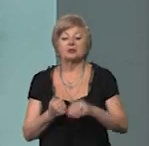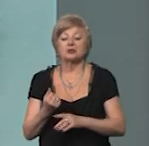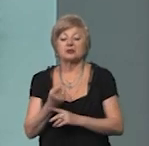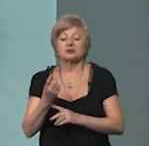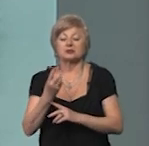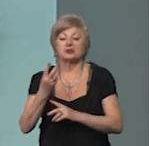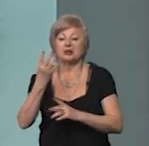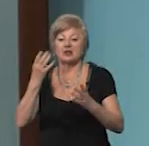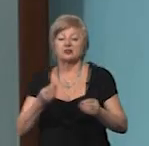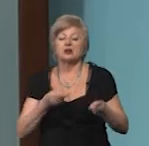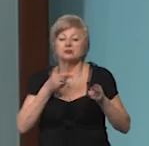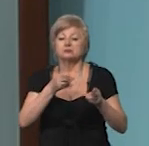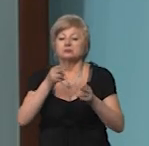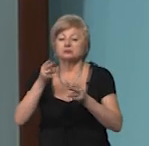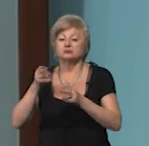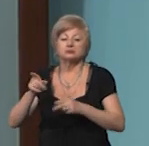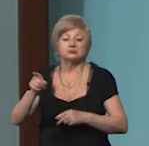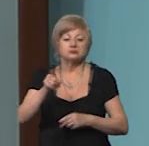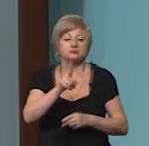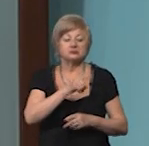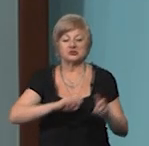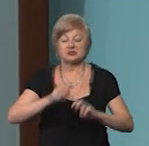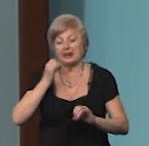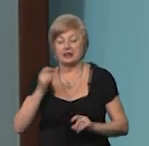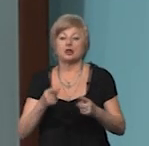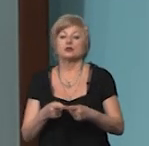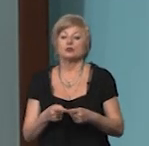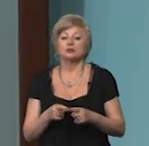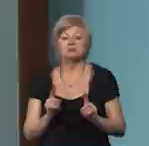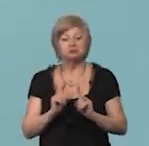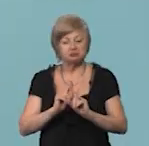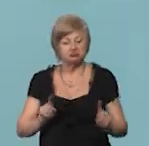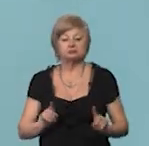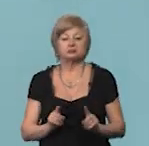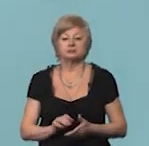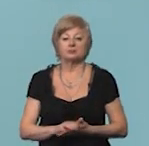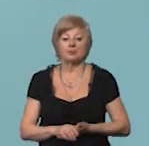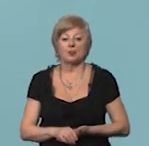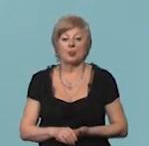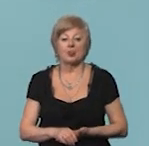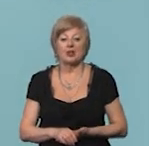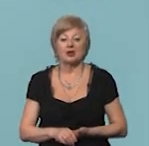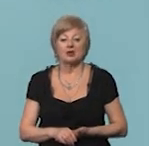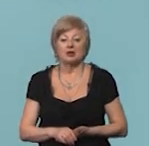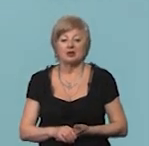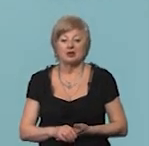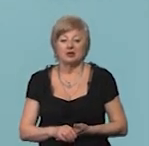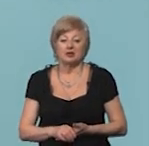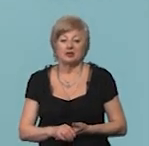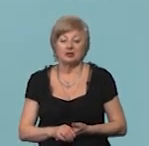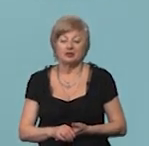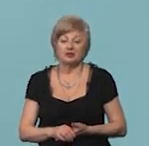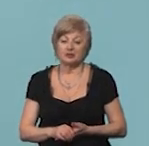днів їздив містом, шукав унікальні куточки, ще невідомі туристам. Я діло в тому, що